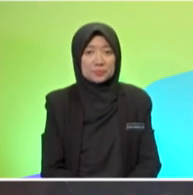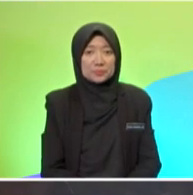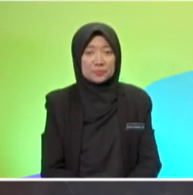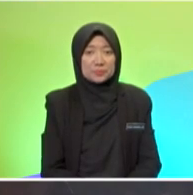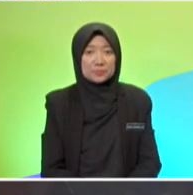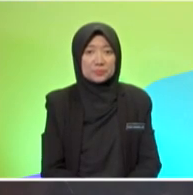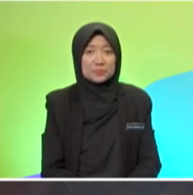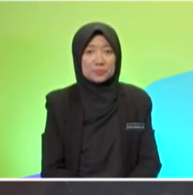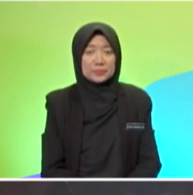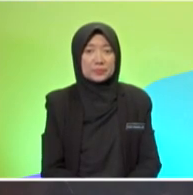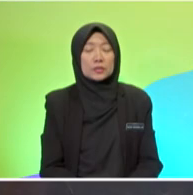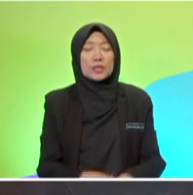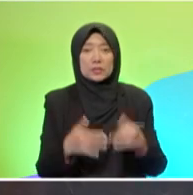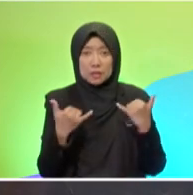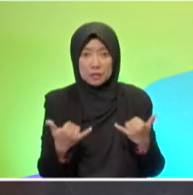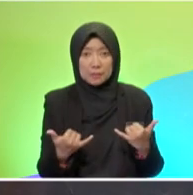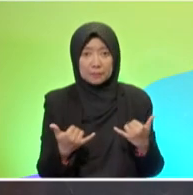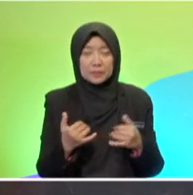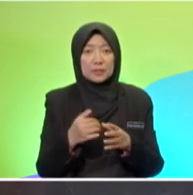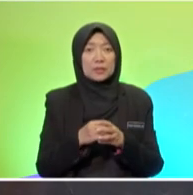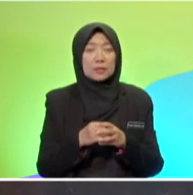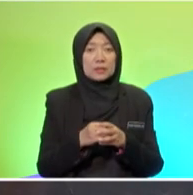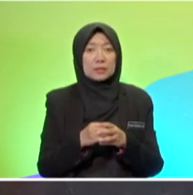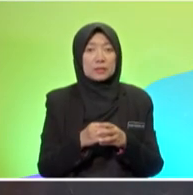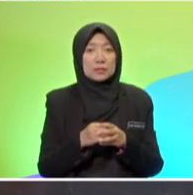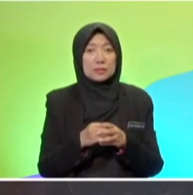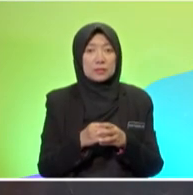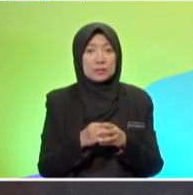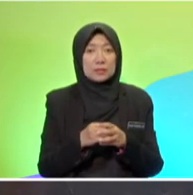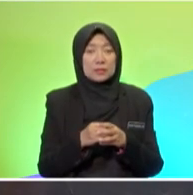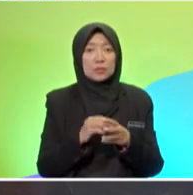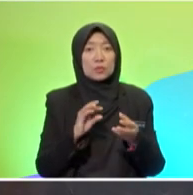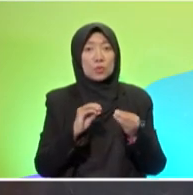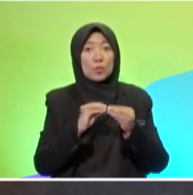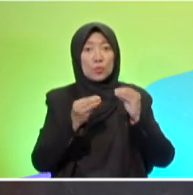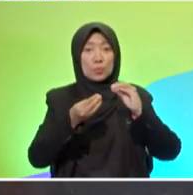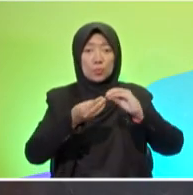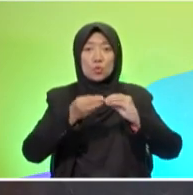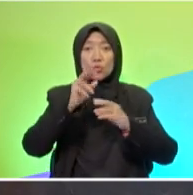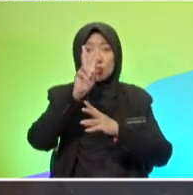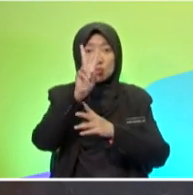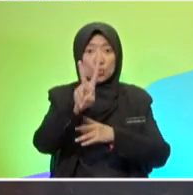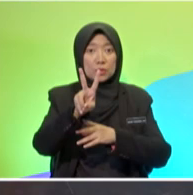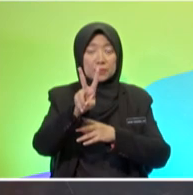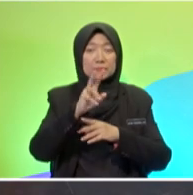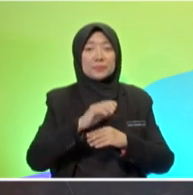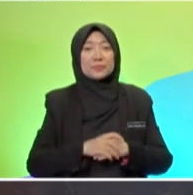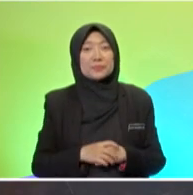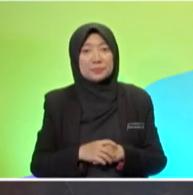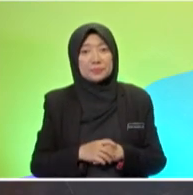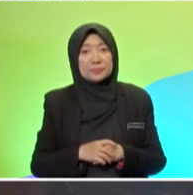Seterusnya. Ha, nombor satu. Ya, nombor dua. Okey. Nombor